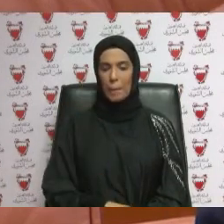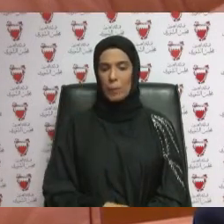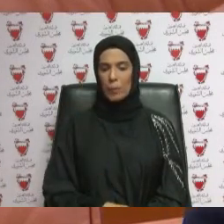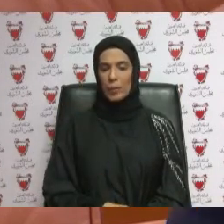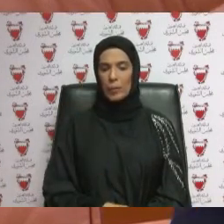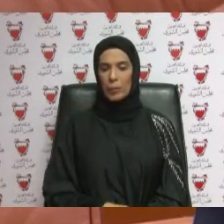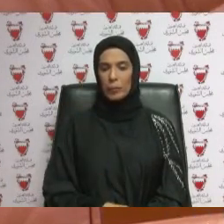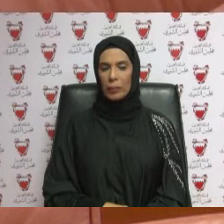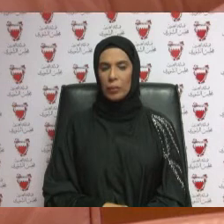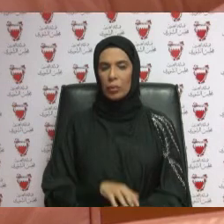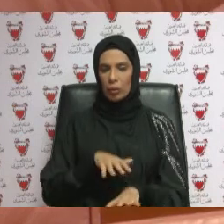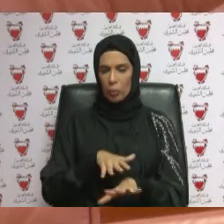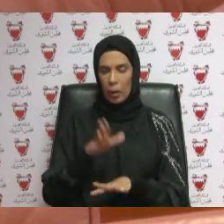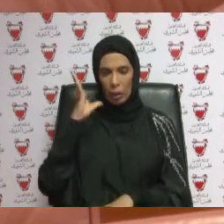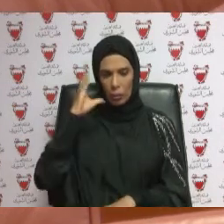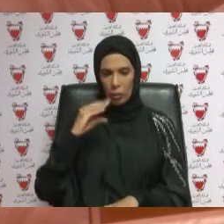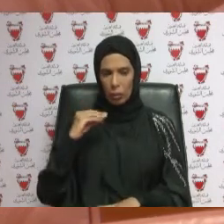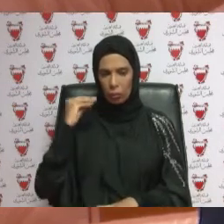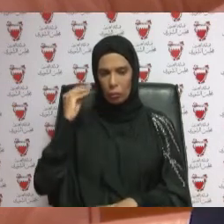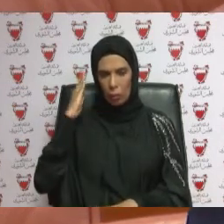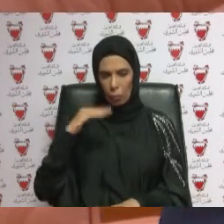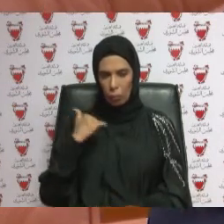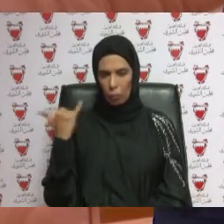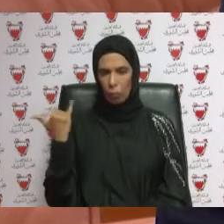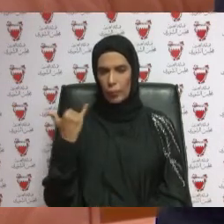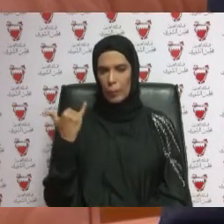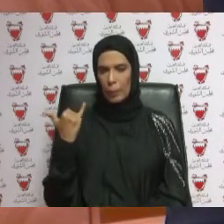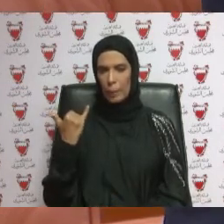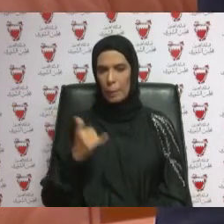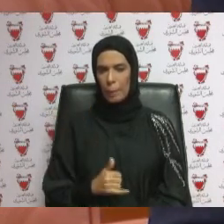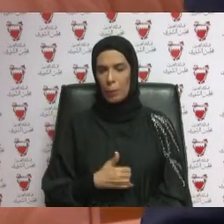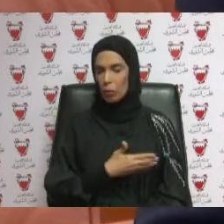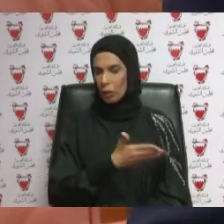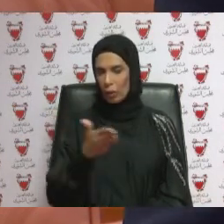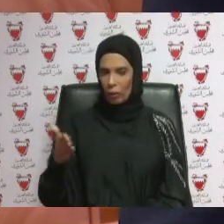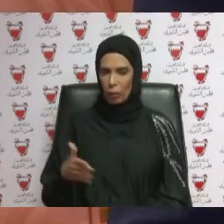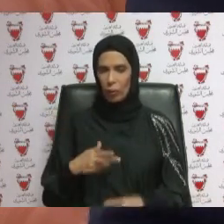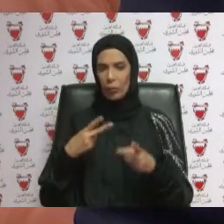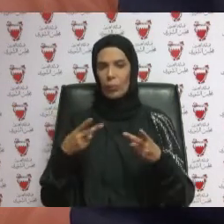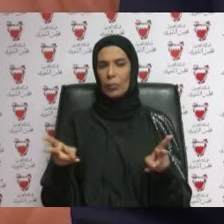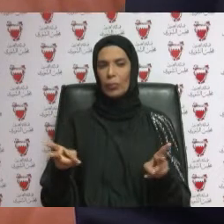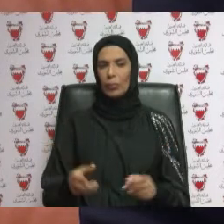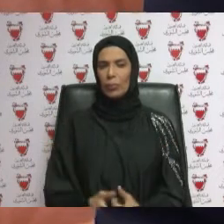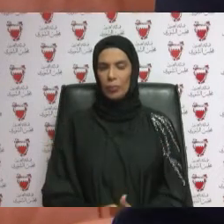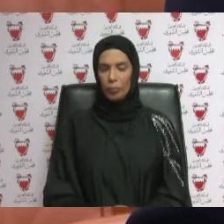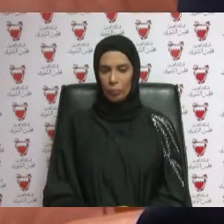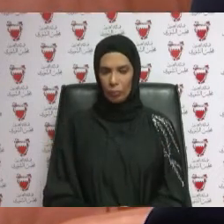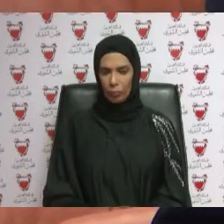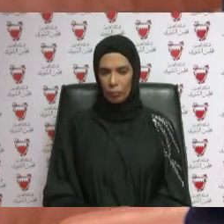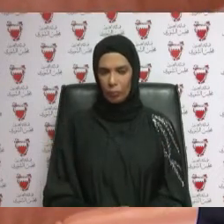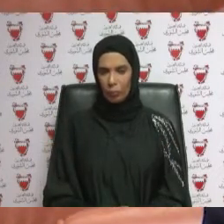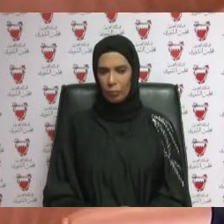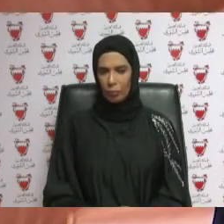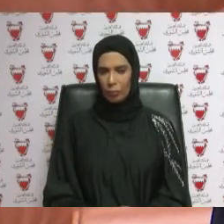بالنسبة طبعا إلى إدماج احتياجات المرأة هذا شيء مهم جدا وإحنا طبعا جميعا موافقين عليه، بما